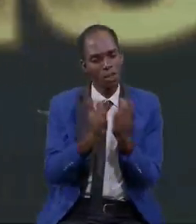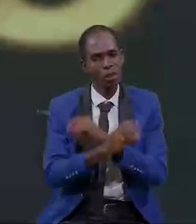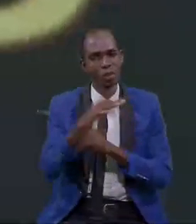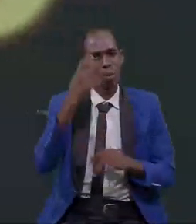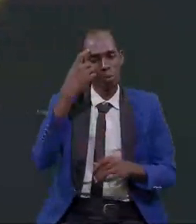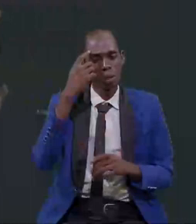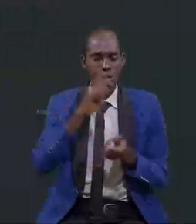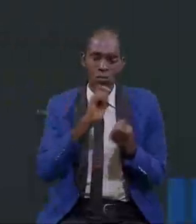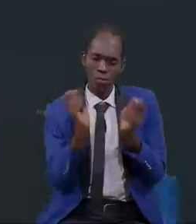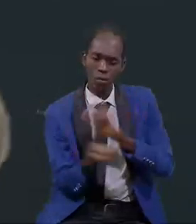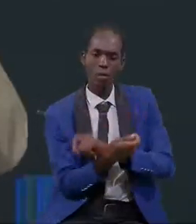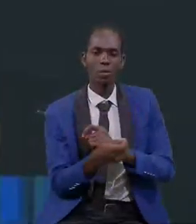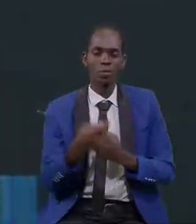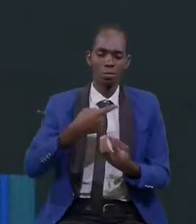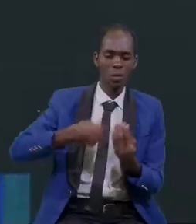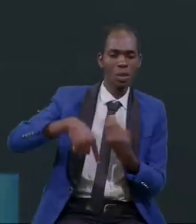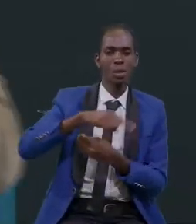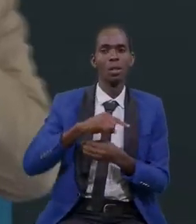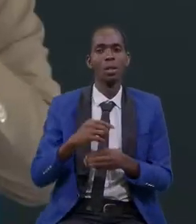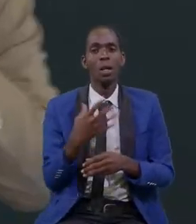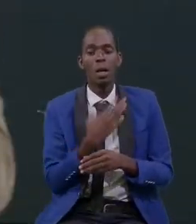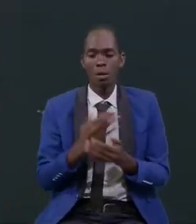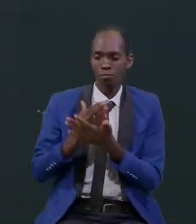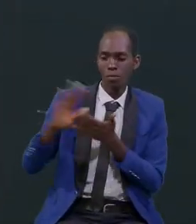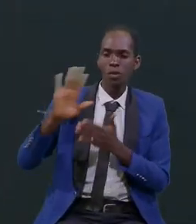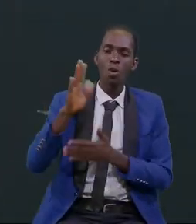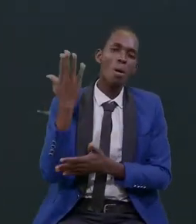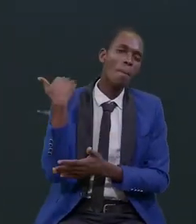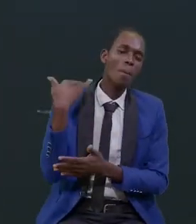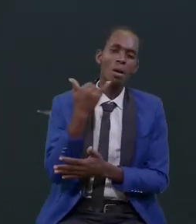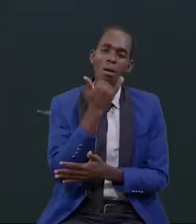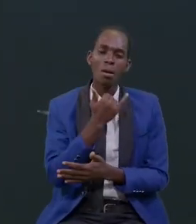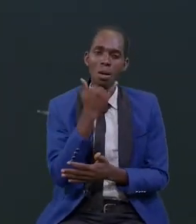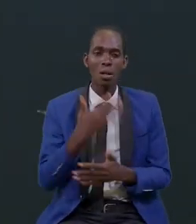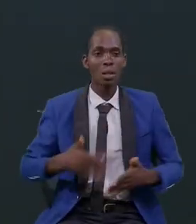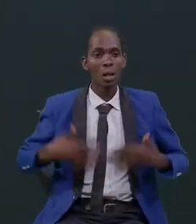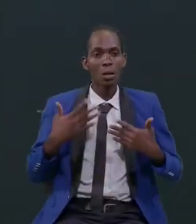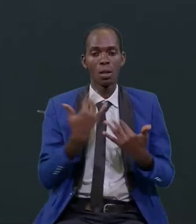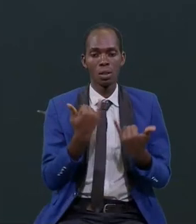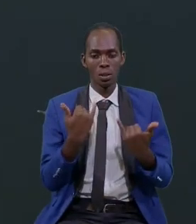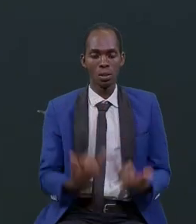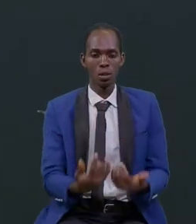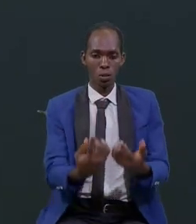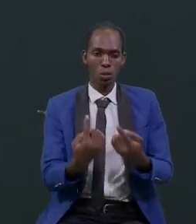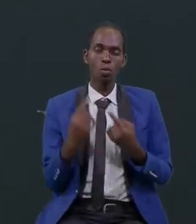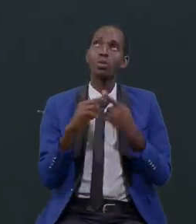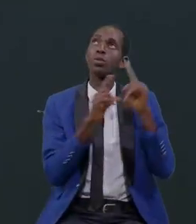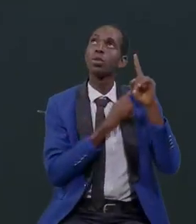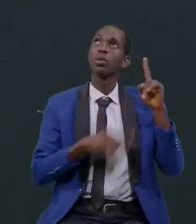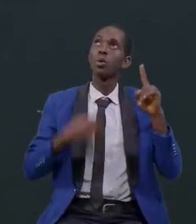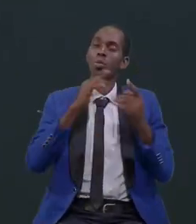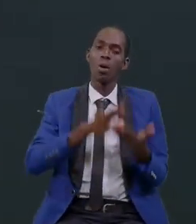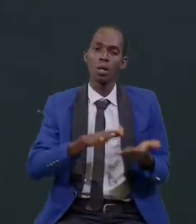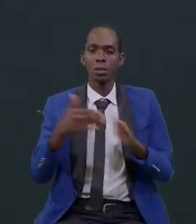pensée. Revenez, détournez-vous de votre passé et maintenant, venez au Seigneur qui est mort pour